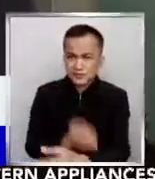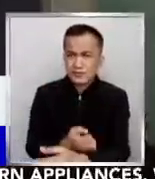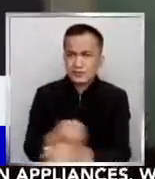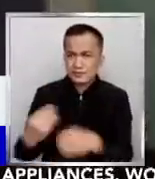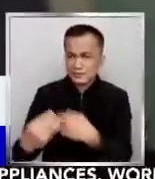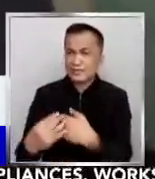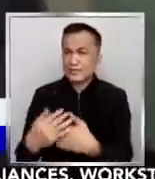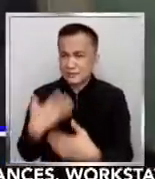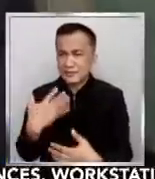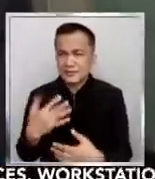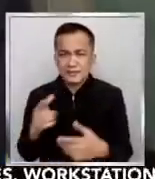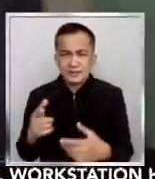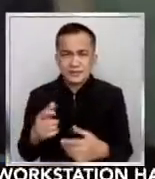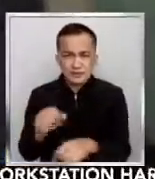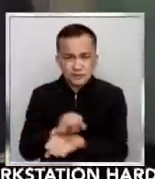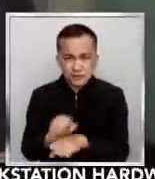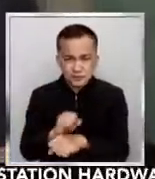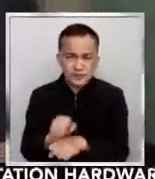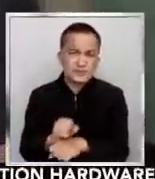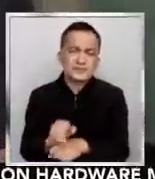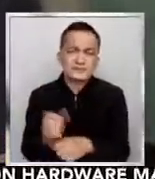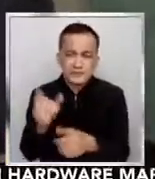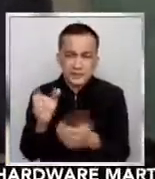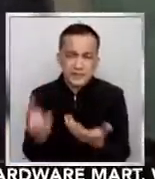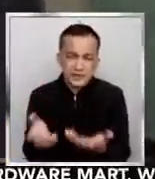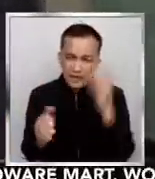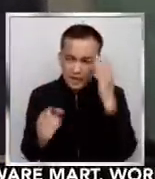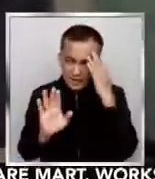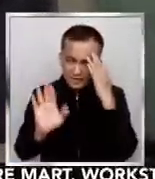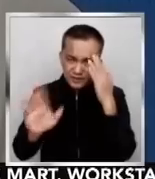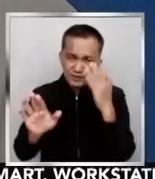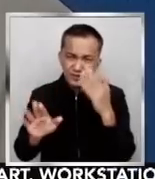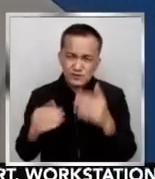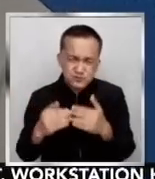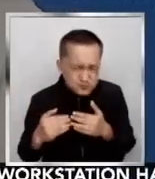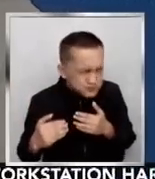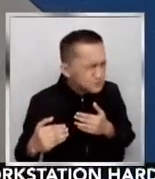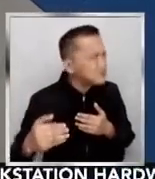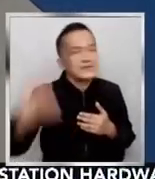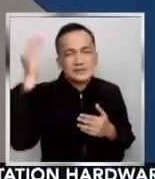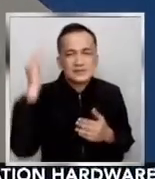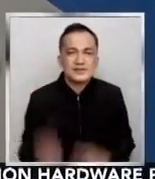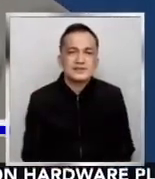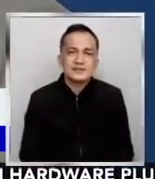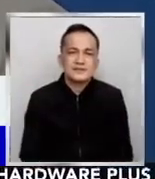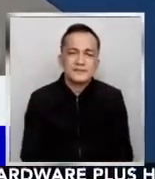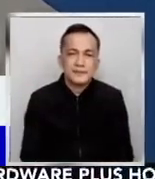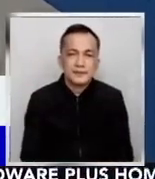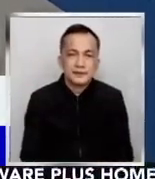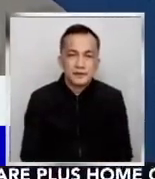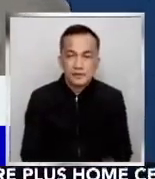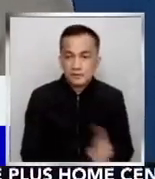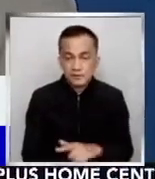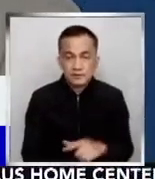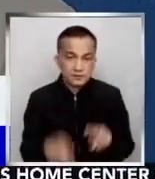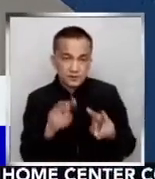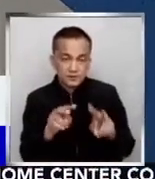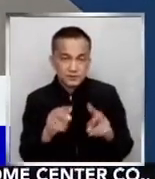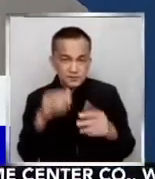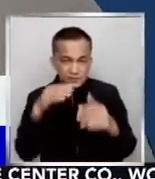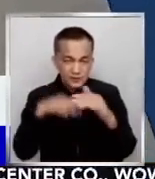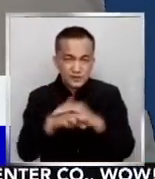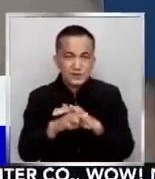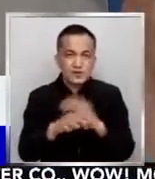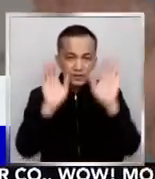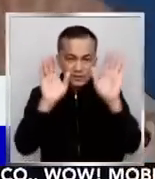you're a very hardworking individual. And I know you're gonna go a long way. We're all looking forward to your wonderful celebration.